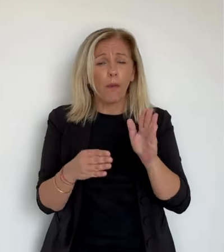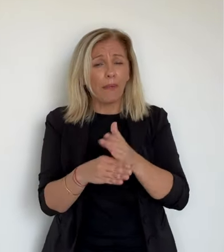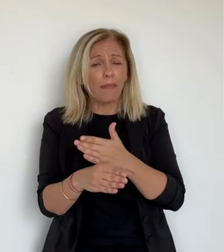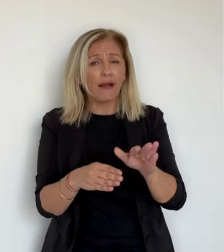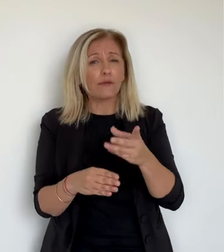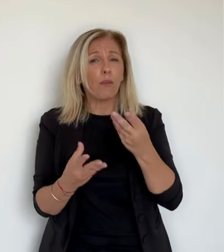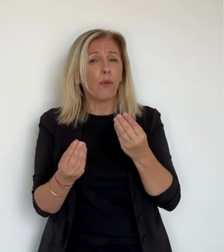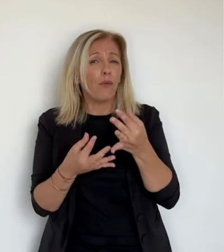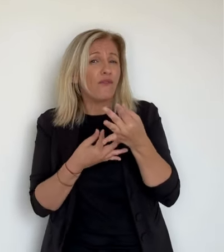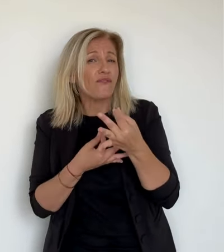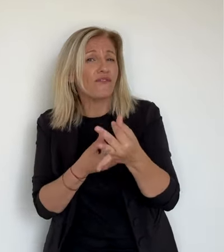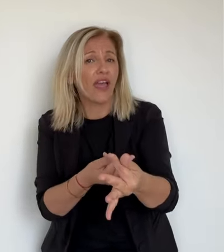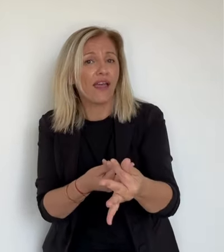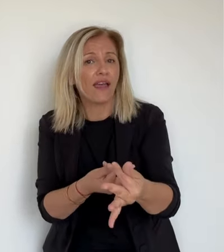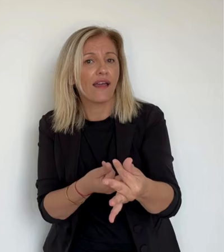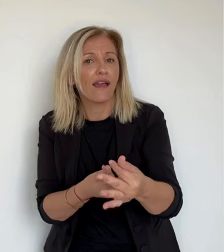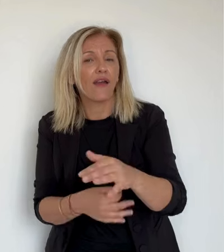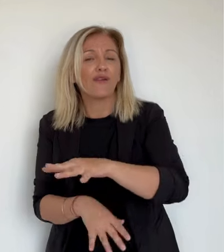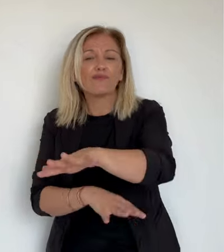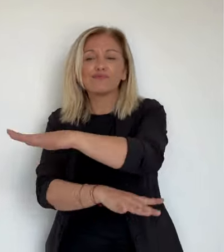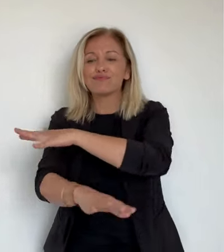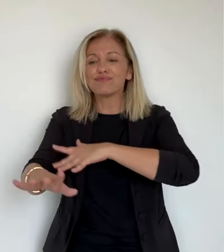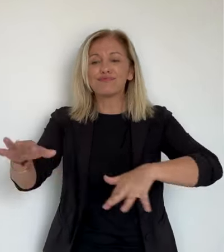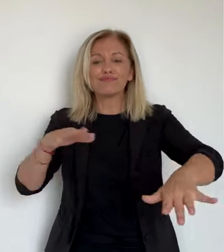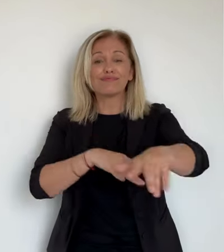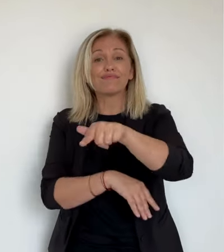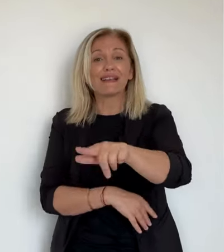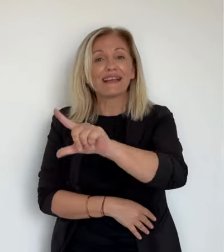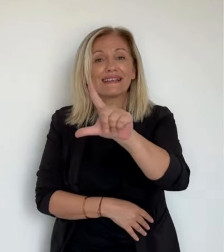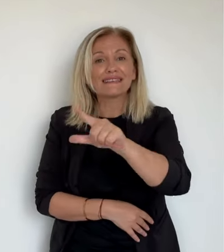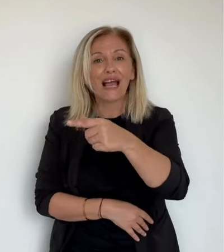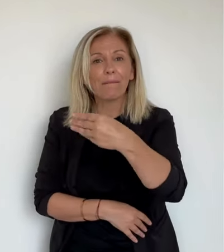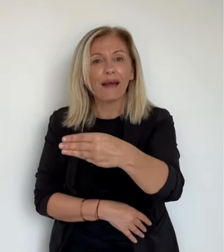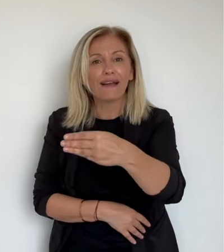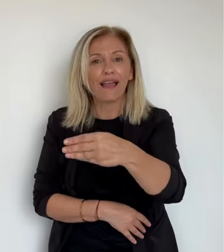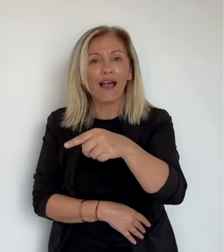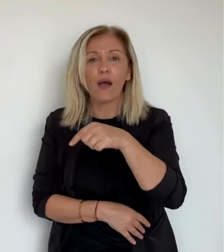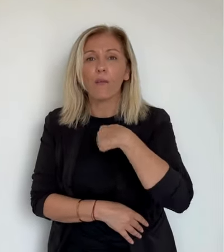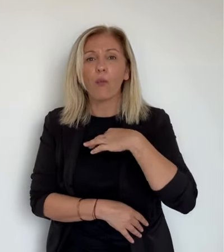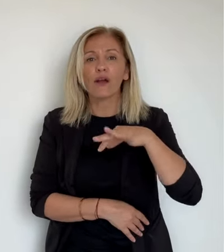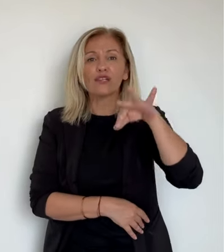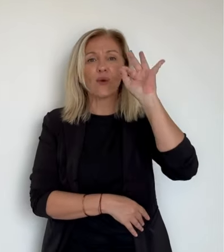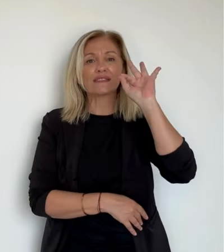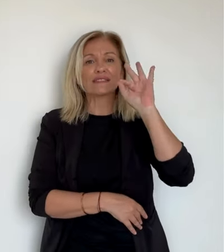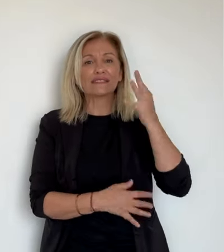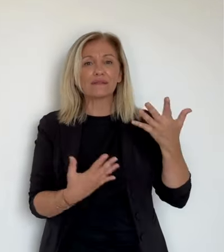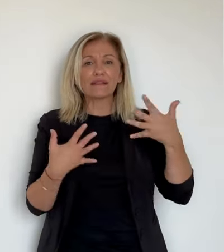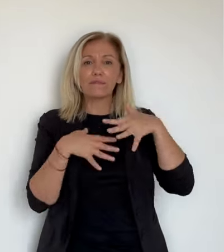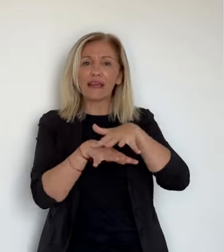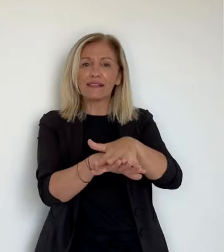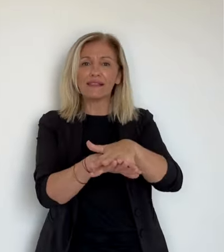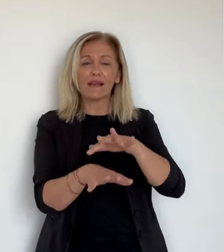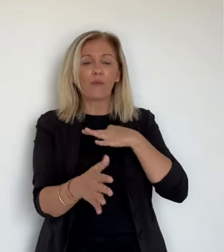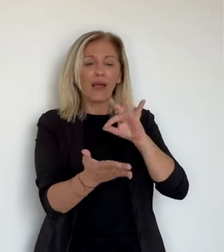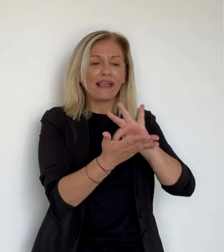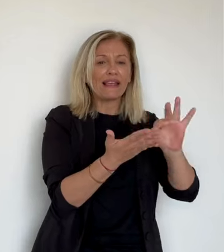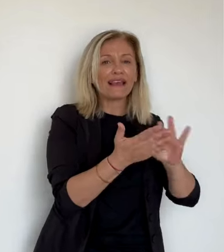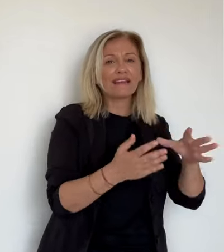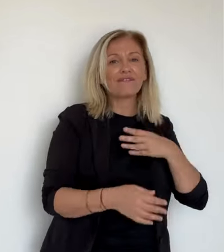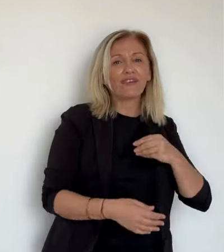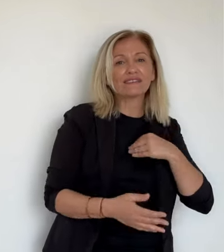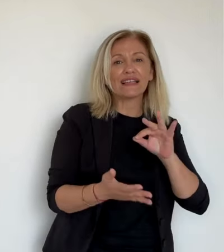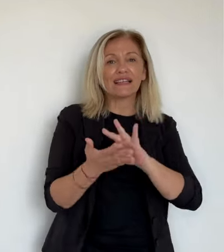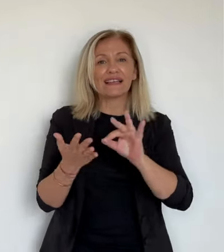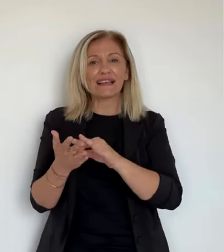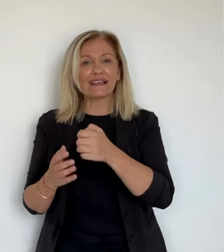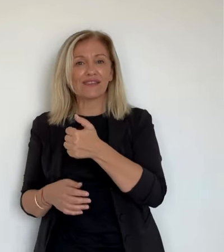Moi, j'ai choisi les deux. Du coup, j'ai fait une partie en français et une partie en corse. C'est plus difficile, plus facile ? Ben, ça dépend des questions, en vrai. C'est... tant